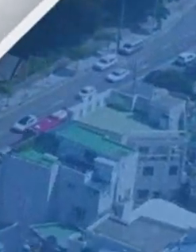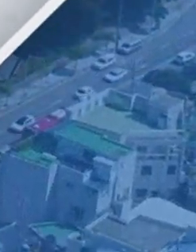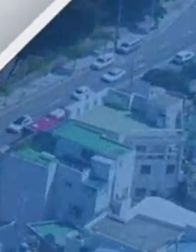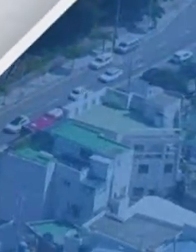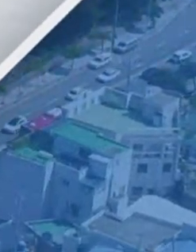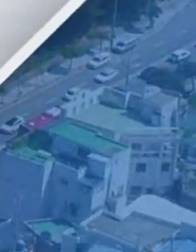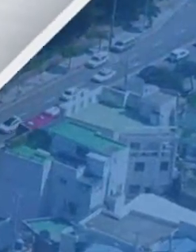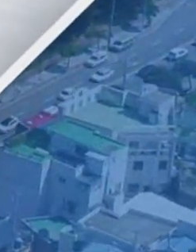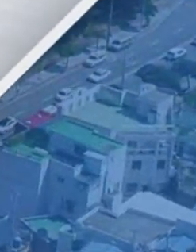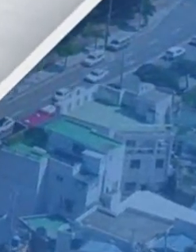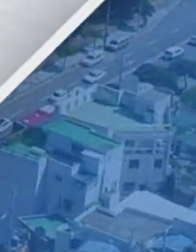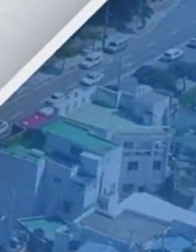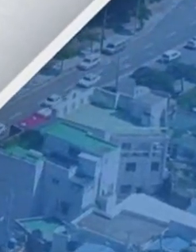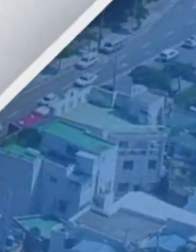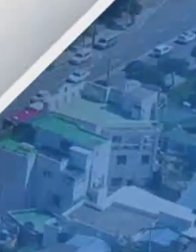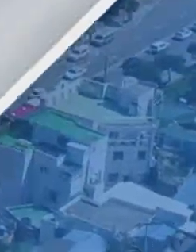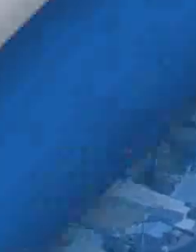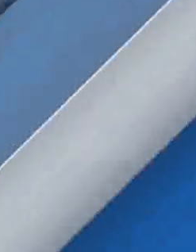으